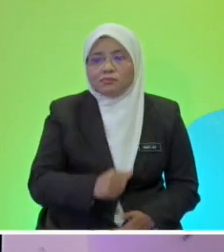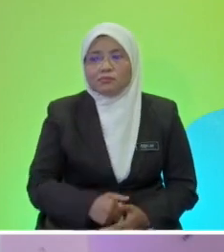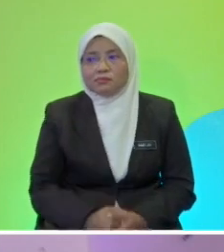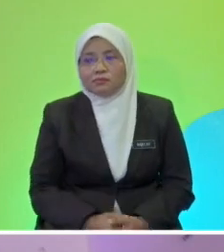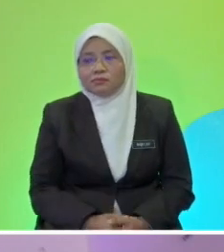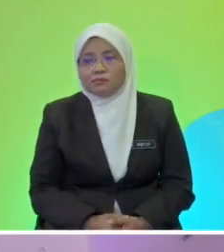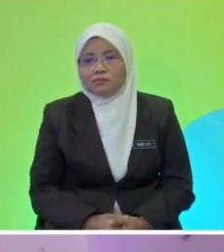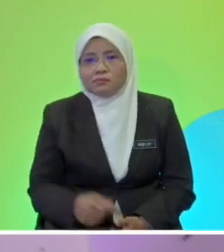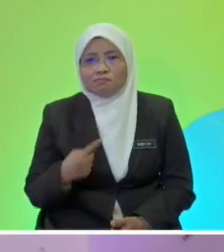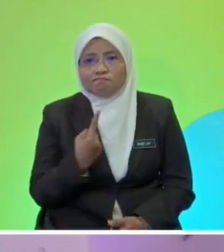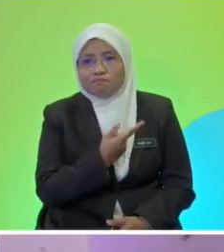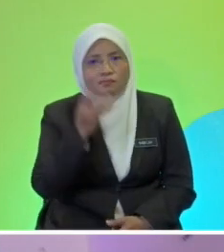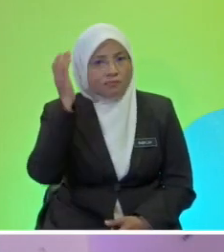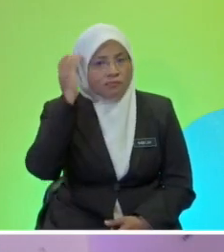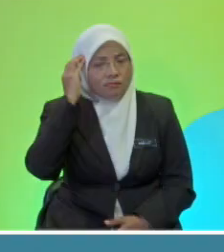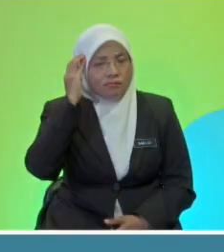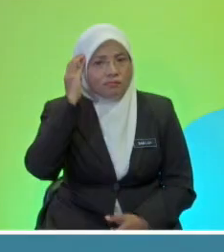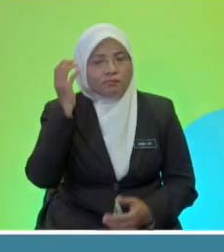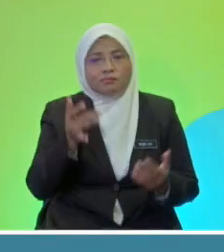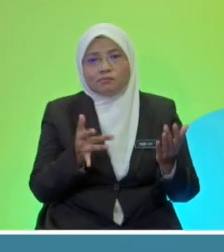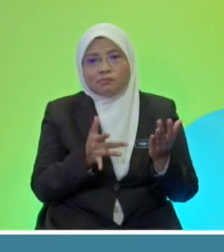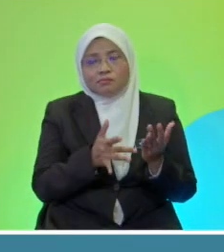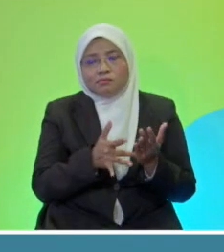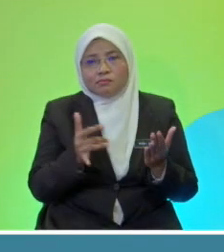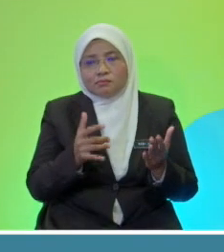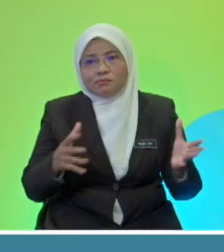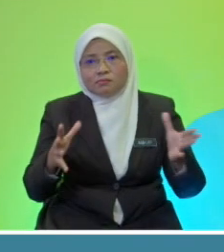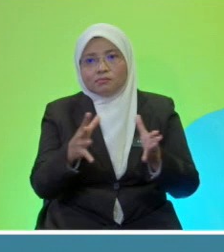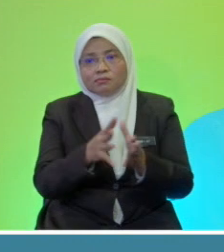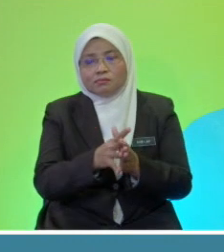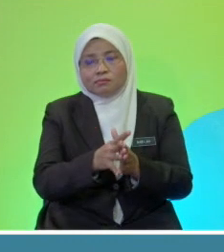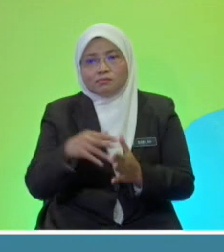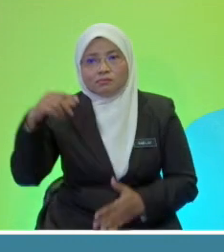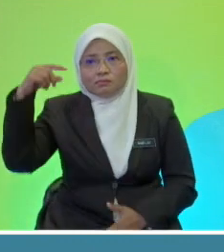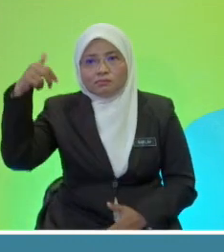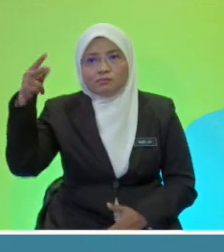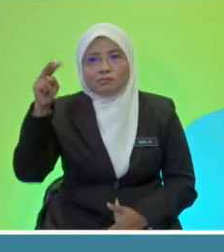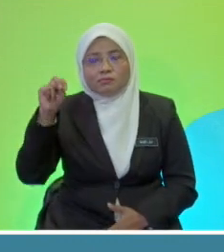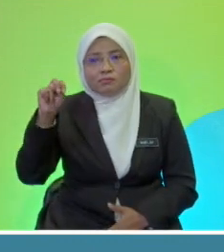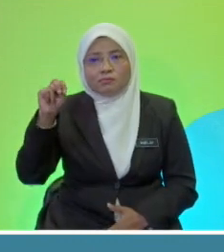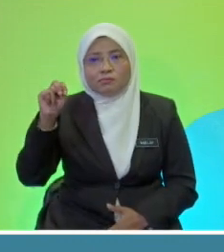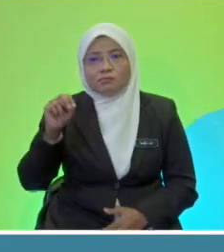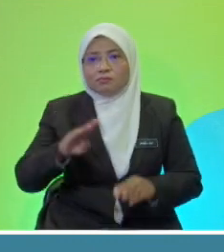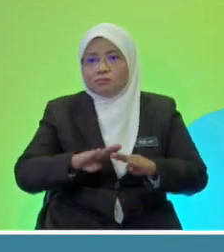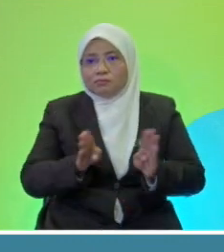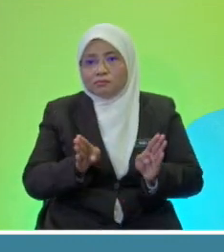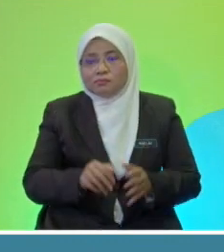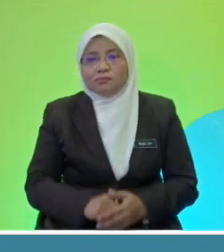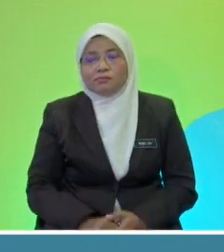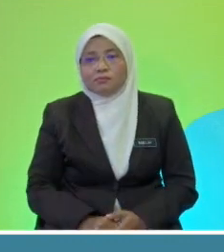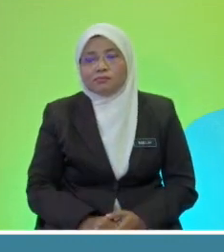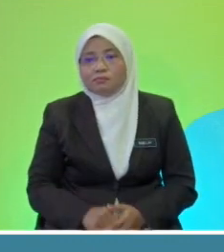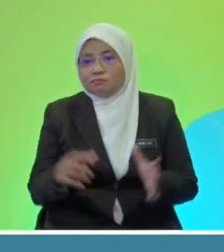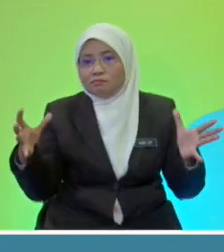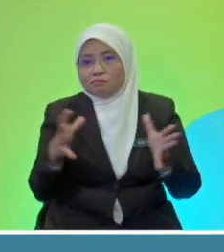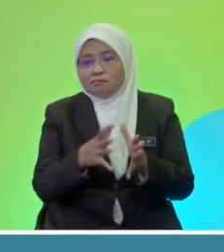teknologi ini menggabungkan Jane daripada Duos pcs malahan boleh dilakukan dengan menggunakan Jin Taiwan dan jantan